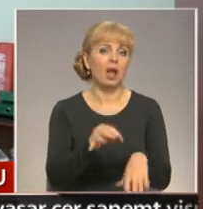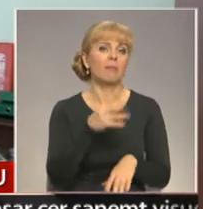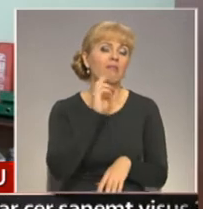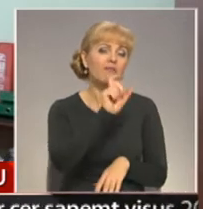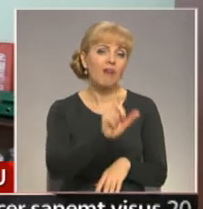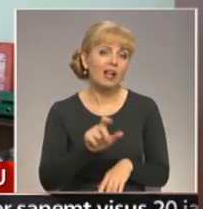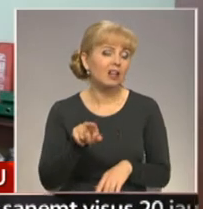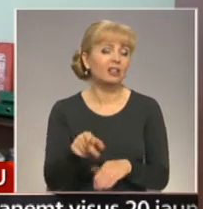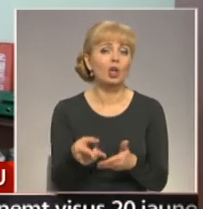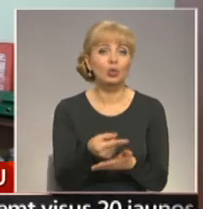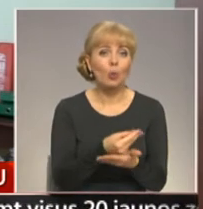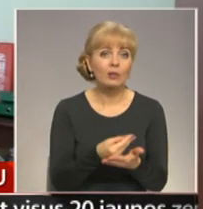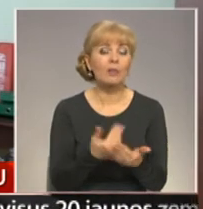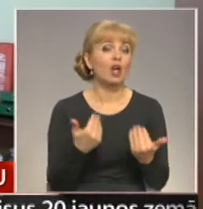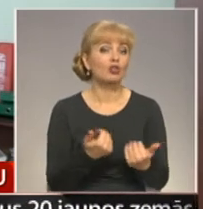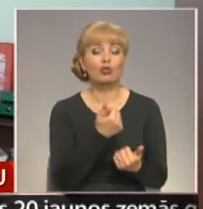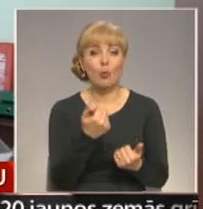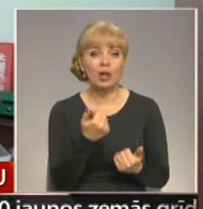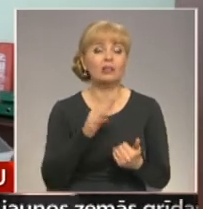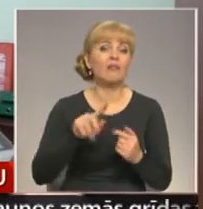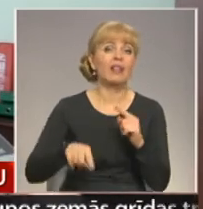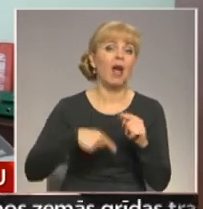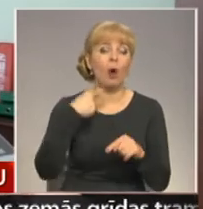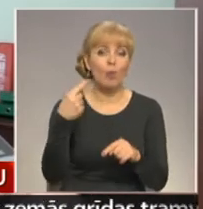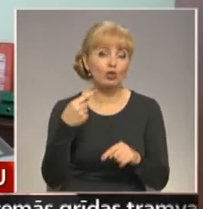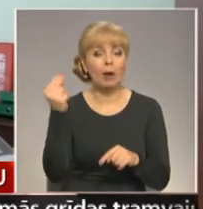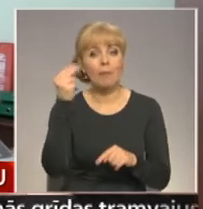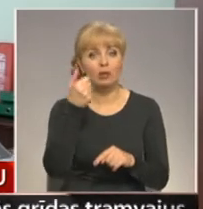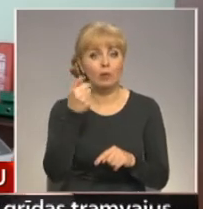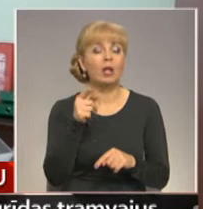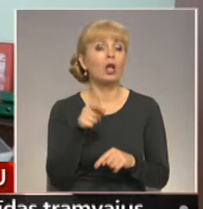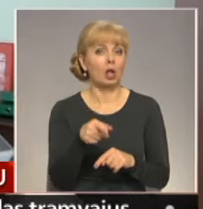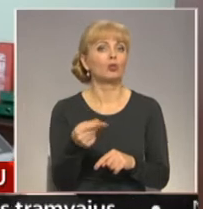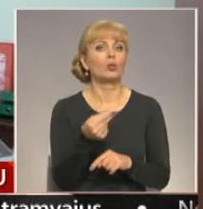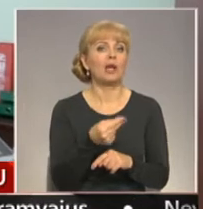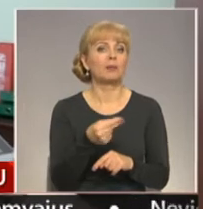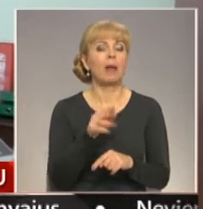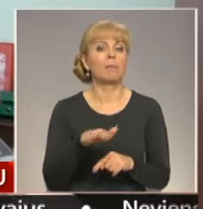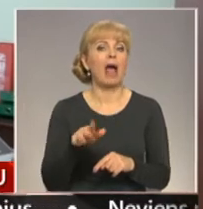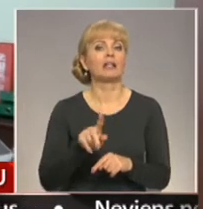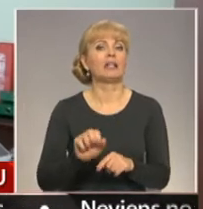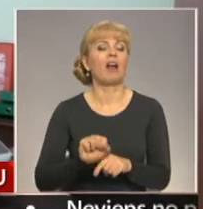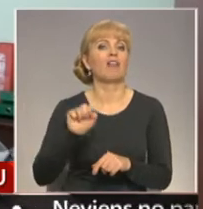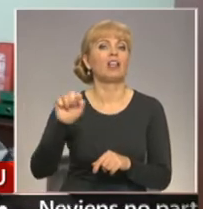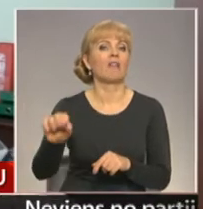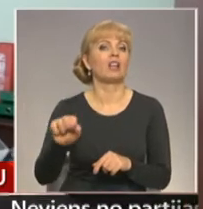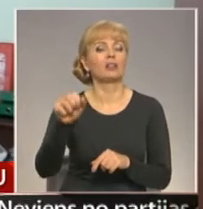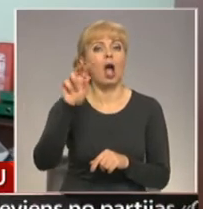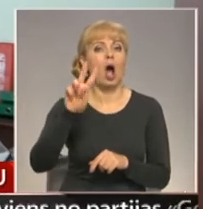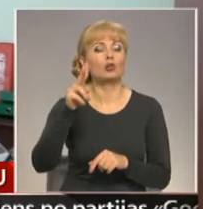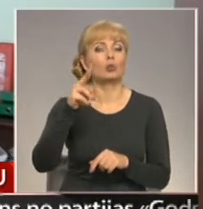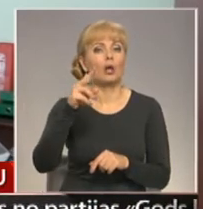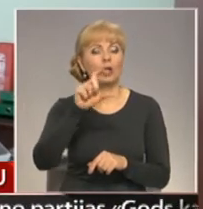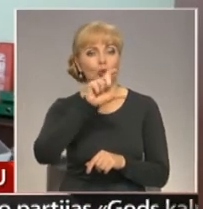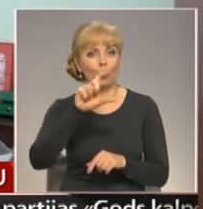ka tas nenozīmē, ka jau šogad, ja nav nākušajā mācību gadā, tas fiziski nozīmē, ka šie bērni tiek ievietoti 8. Skolā, bet